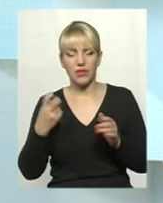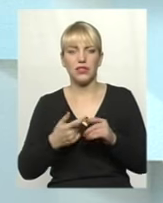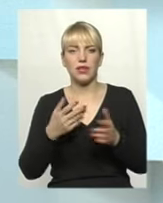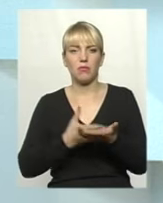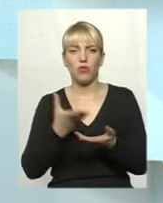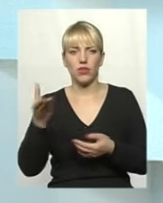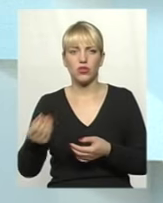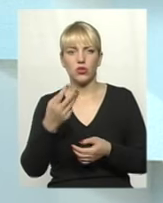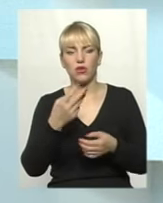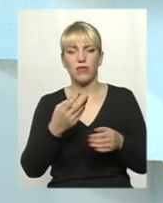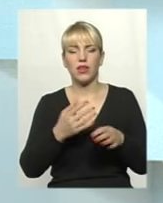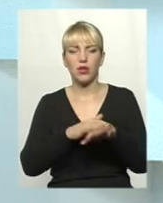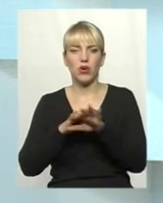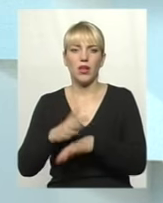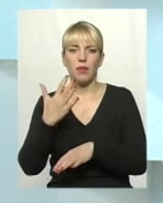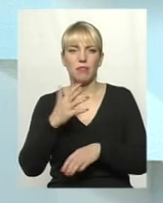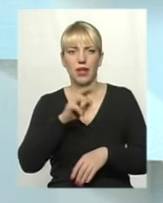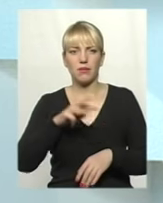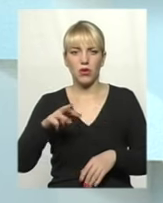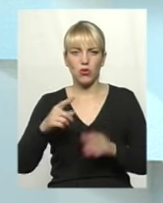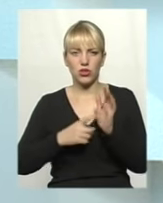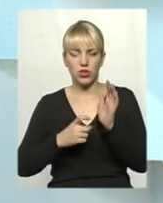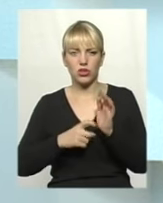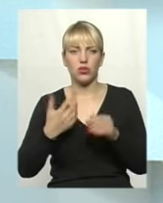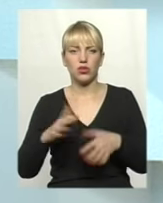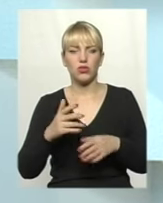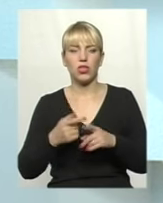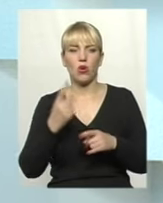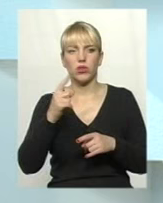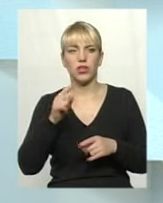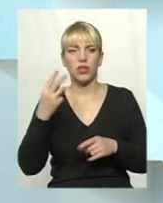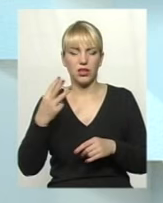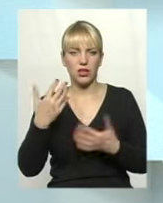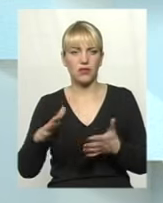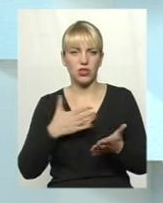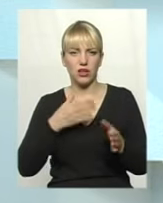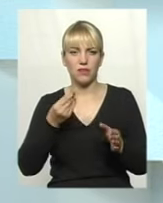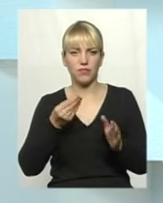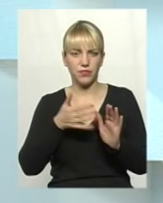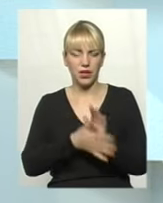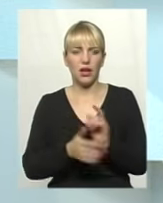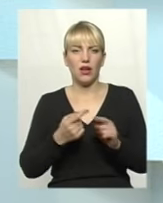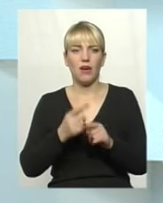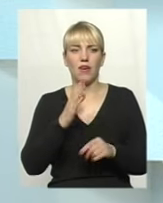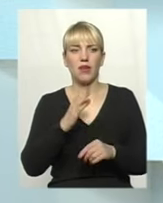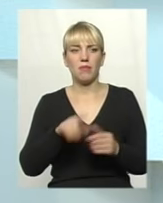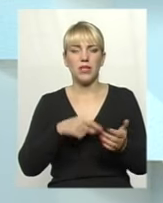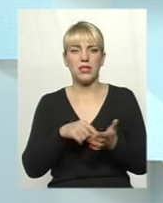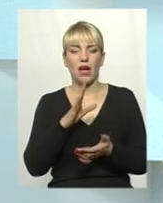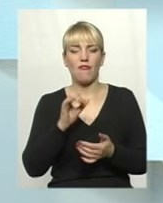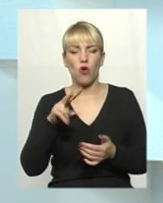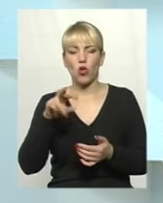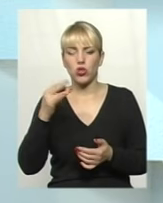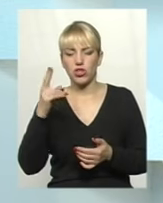600, освоєно 1 мільйон 800 або 31%. Міська Величиська громада, 100% освоєння коштів,